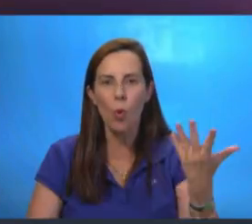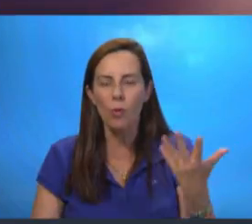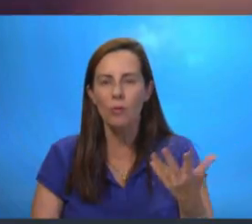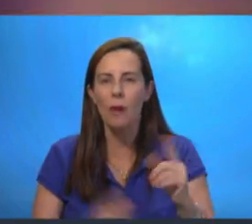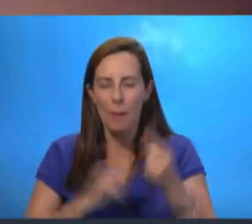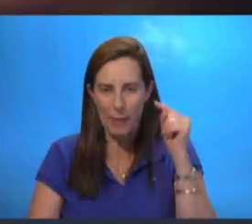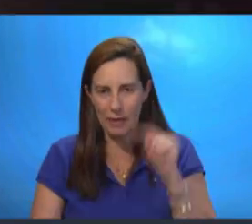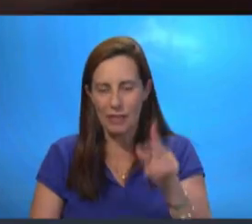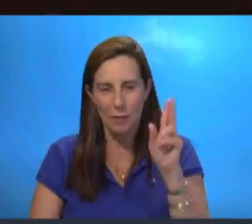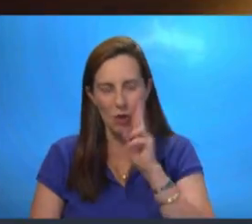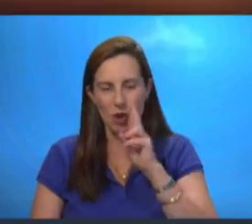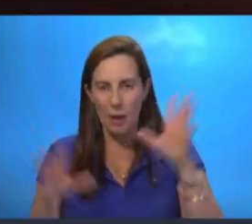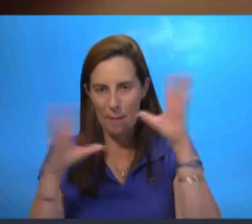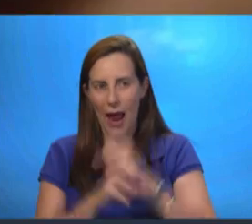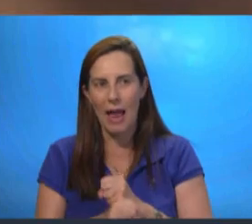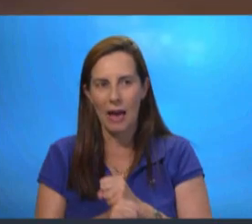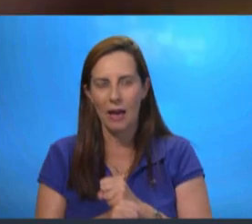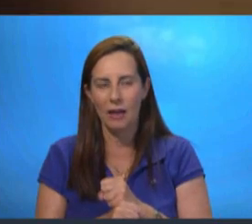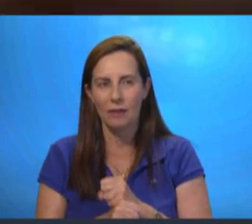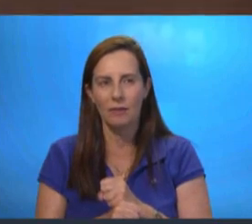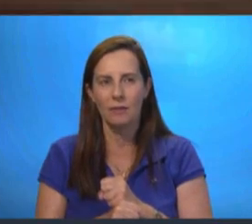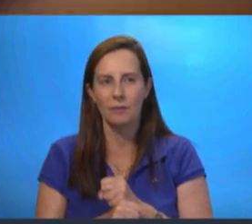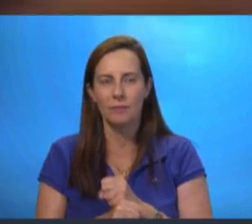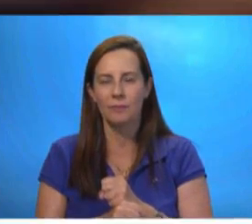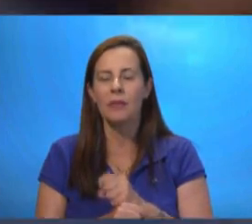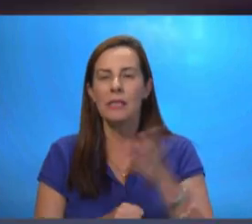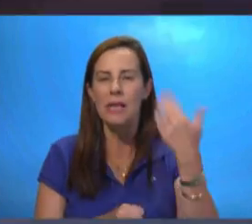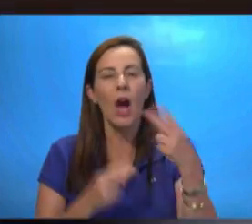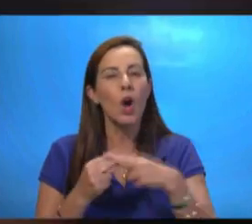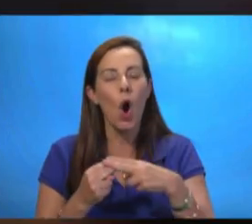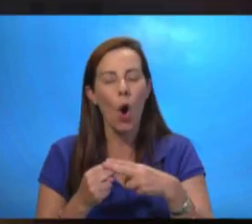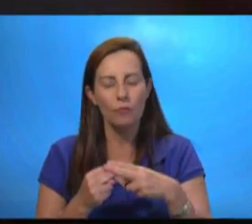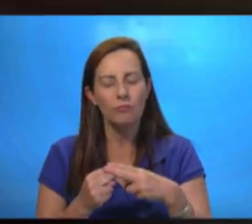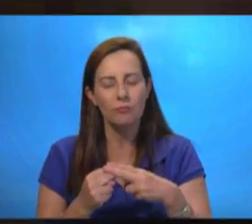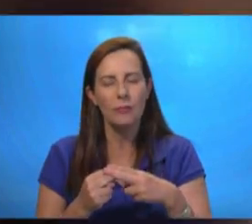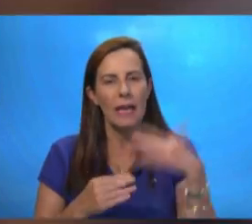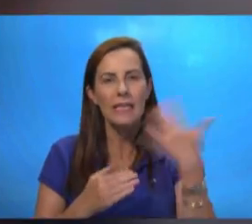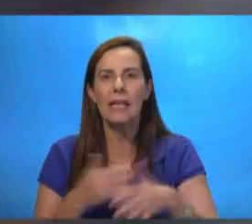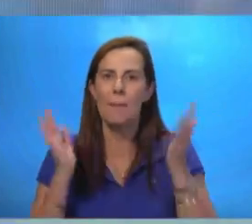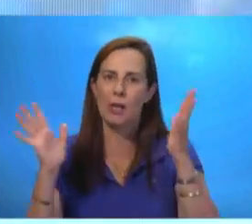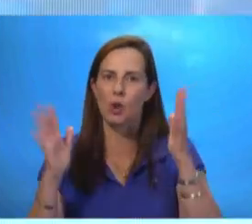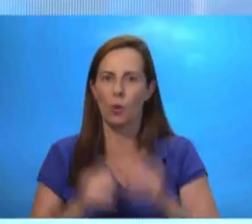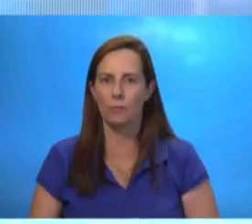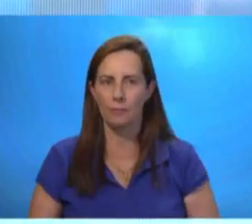הזה ביום שישי בלילה זה היה קרוב מתמיד להסתיים באסון.